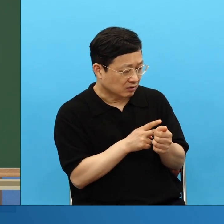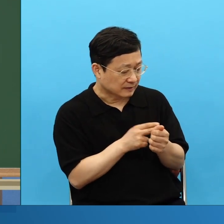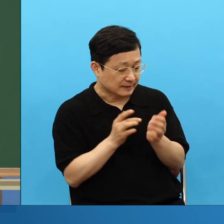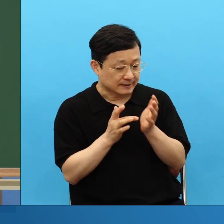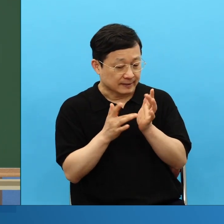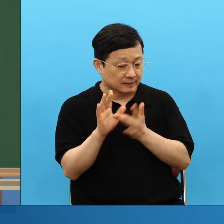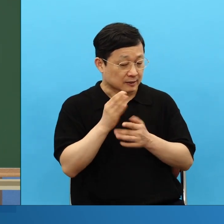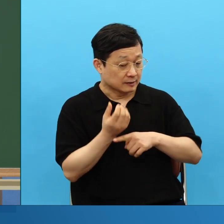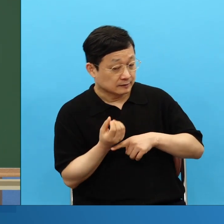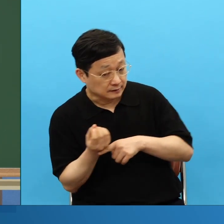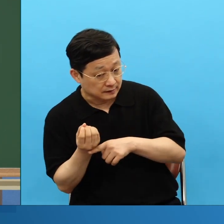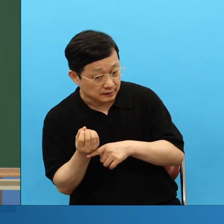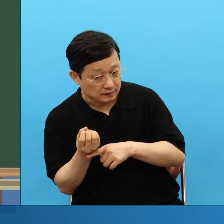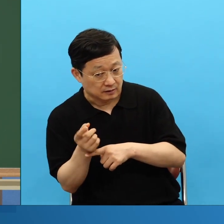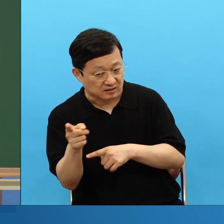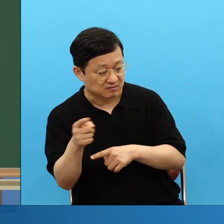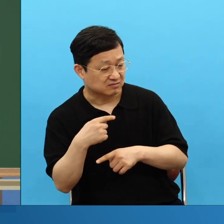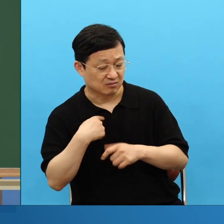예수 그리스도 이야기하고,